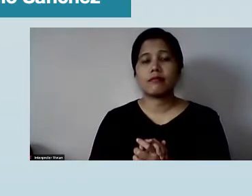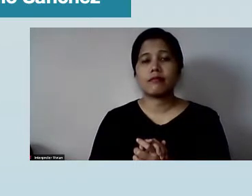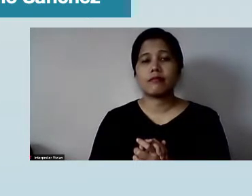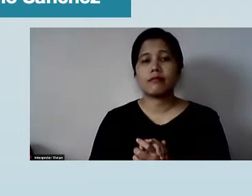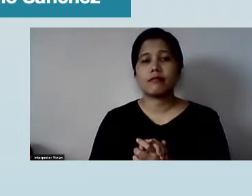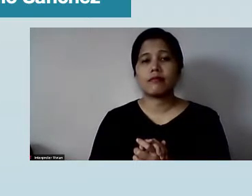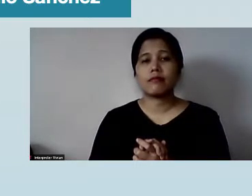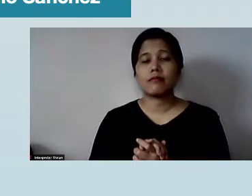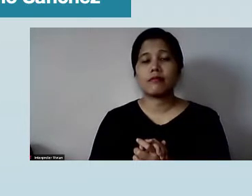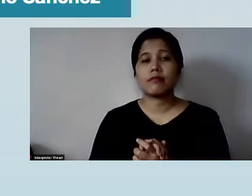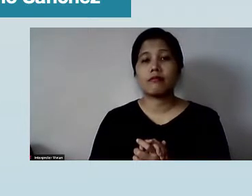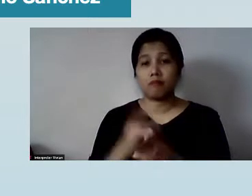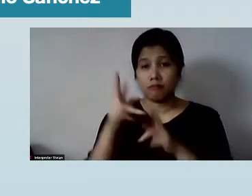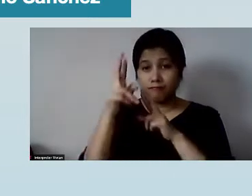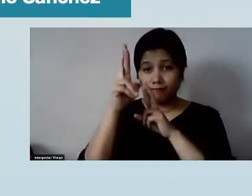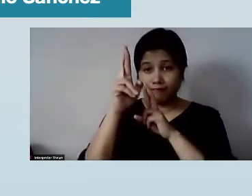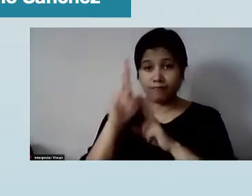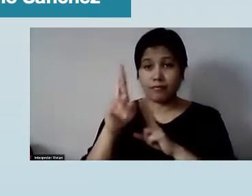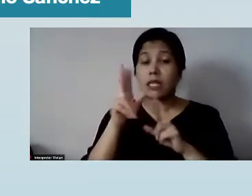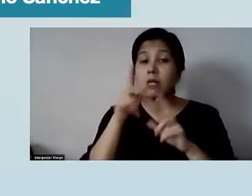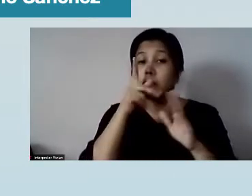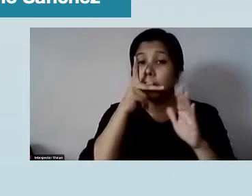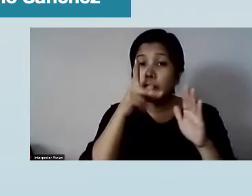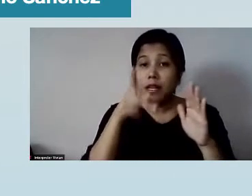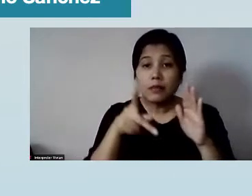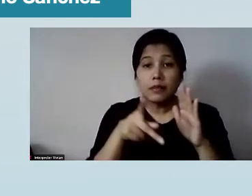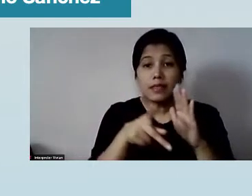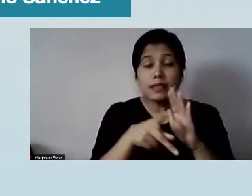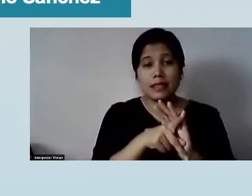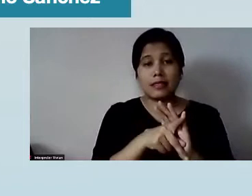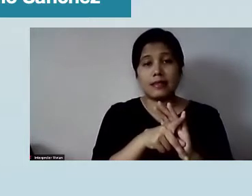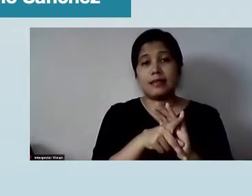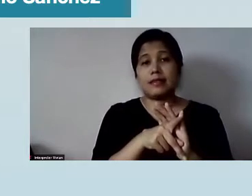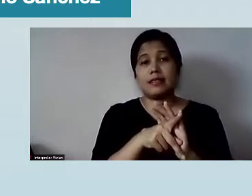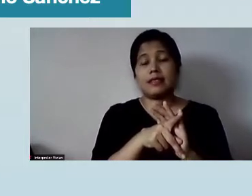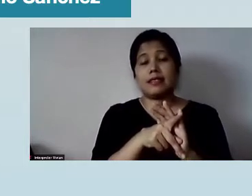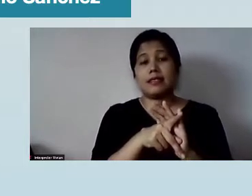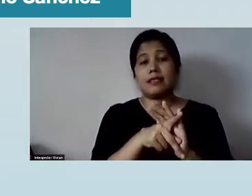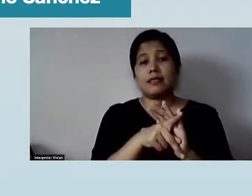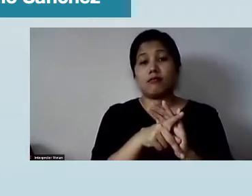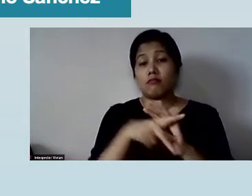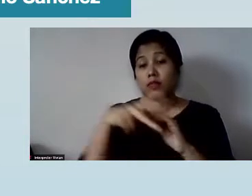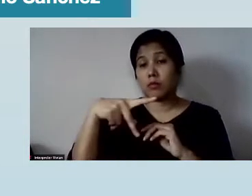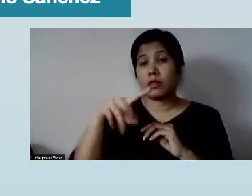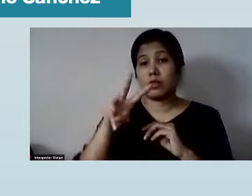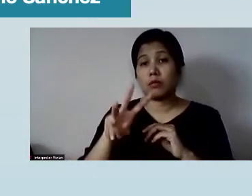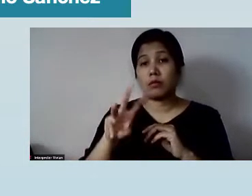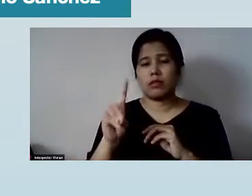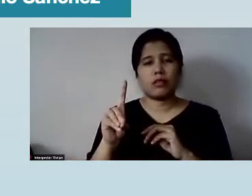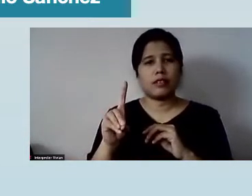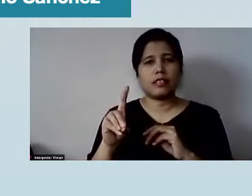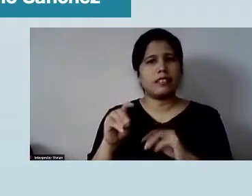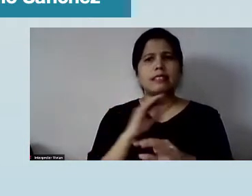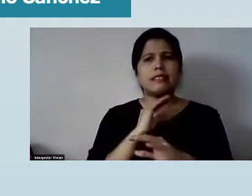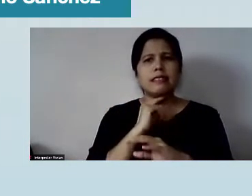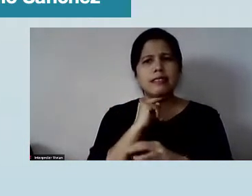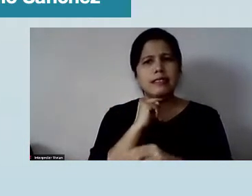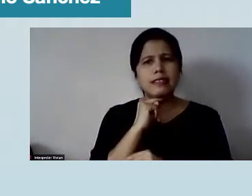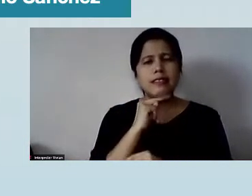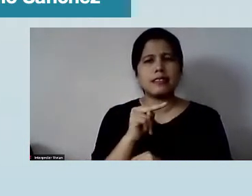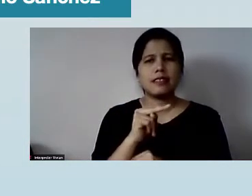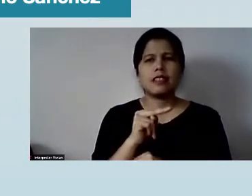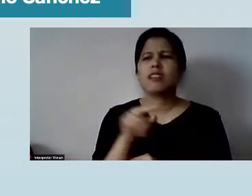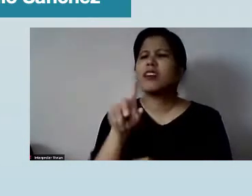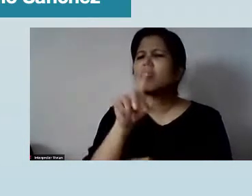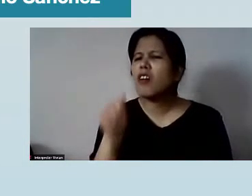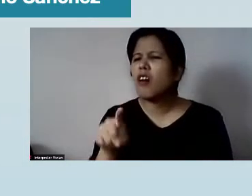of respect for privacy. Yung pong mga taong may kapansanan, hindi natin basta-basta tatanungin ano